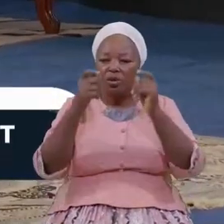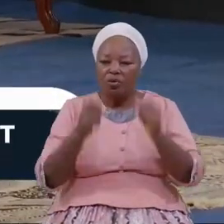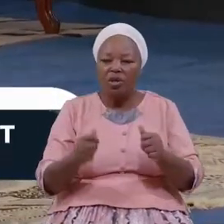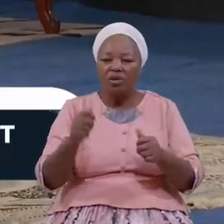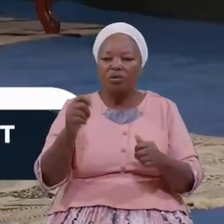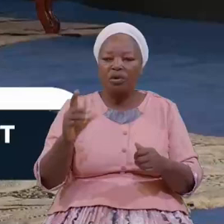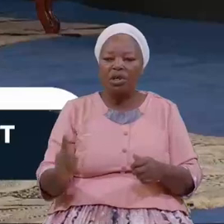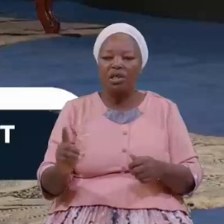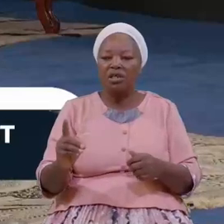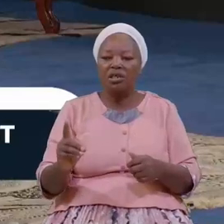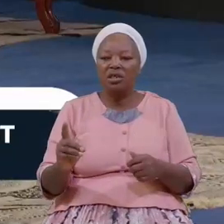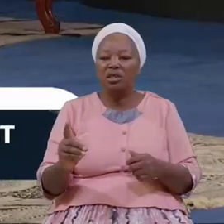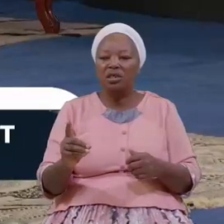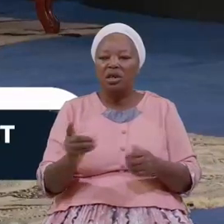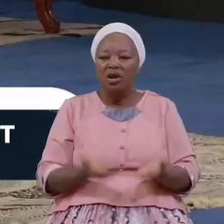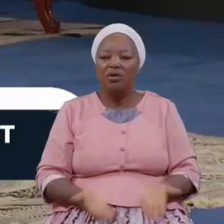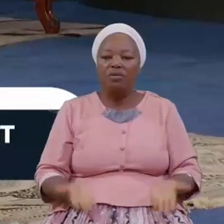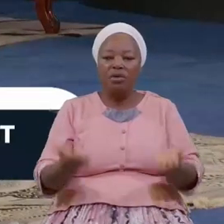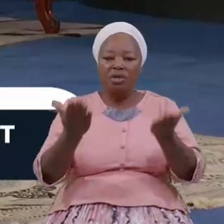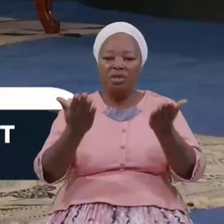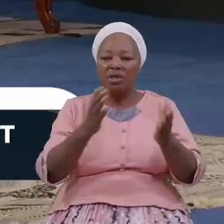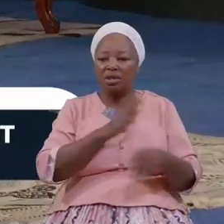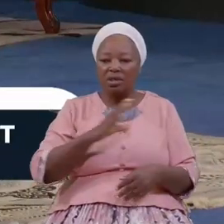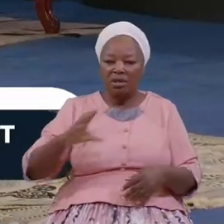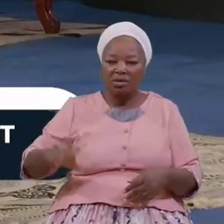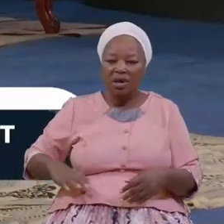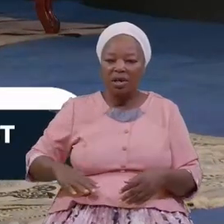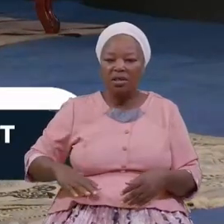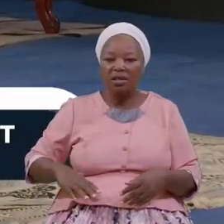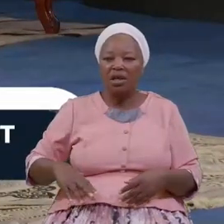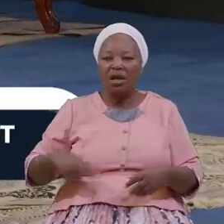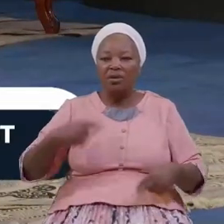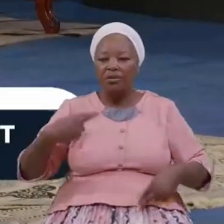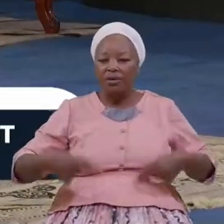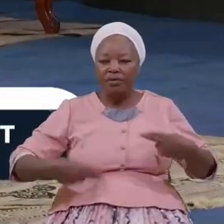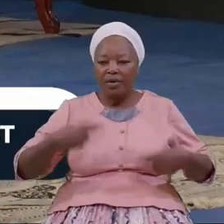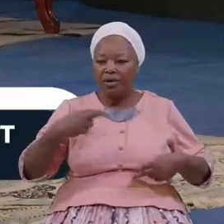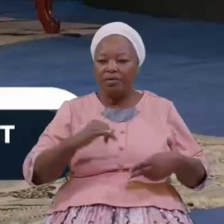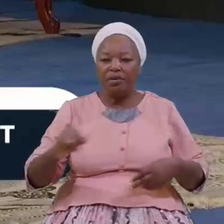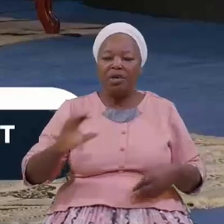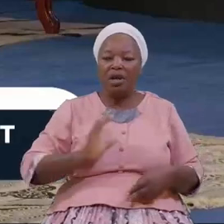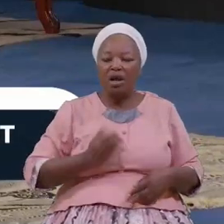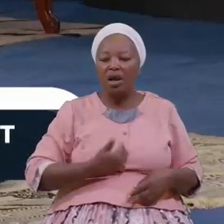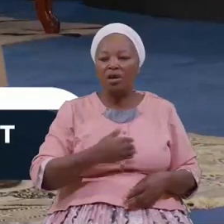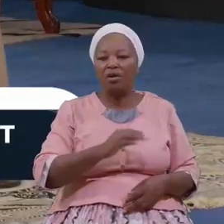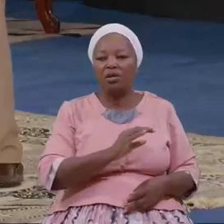le Christ vivifié et ressuscité, ravivant nos âmes.